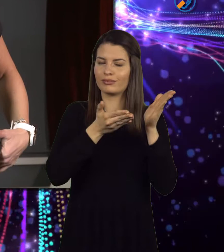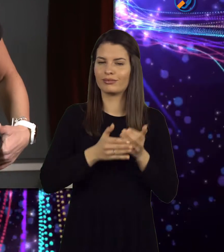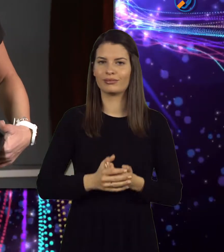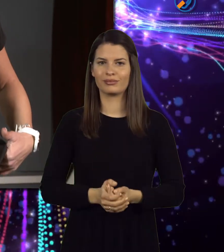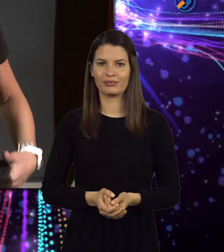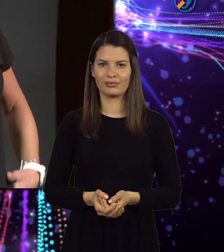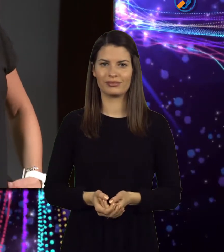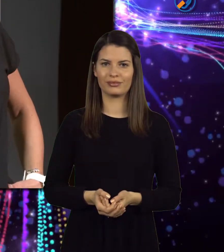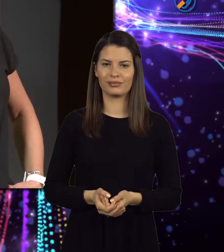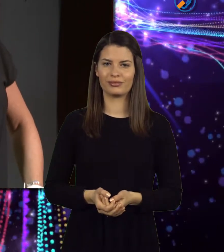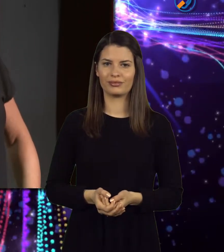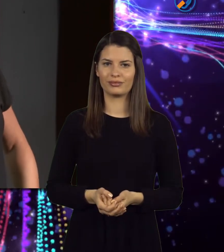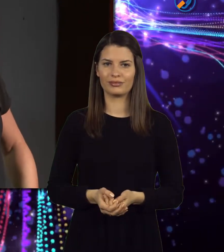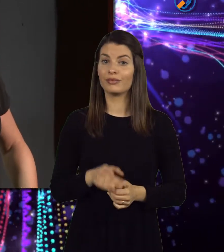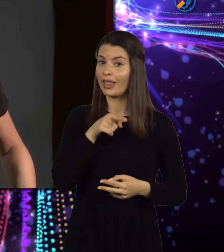desno.